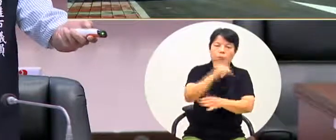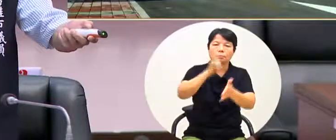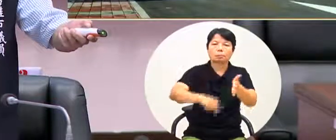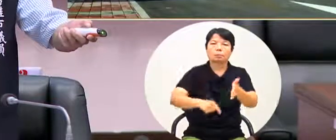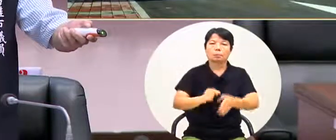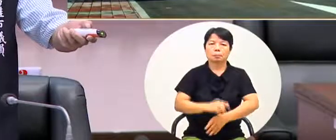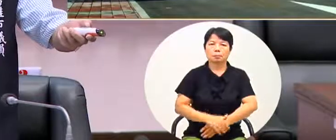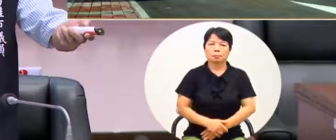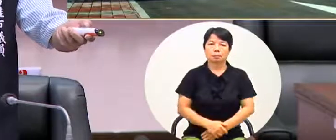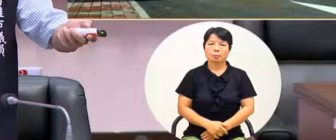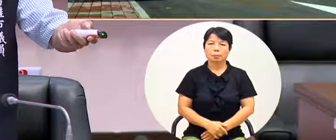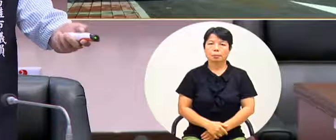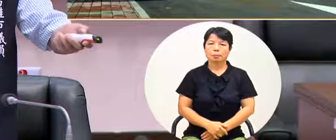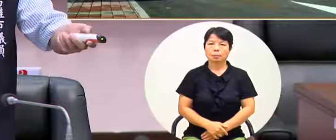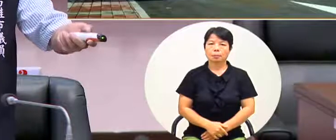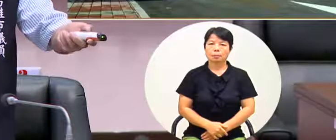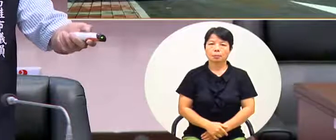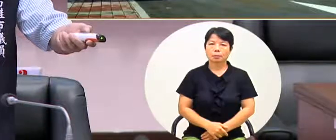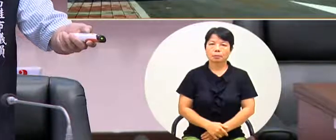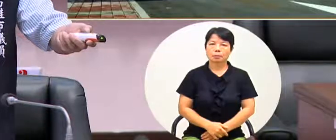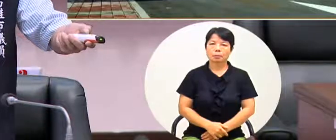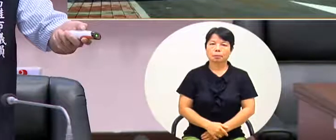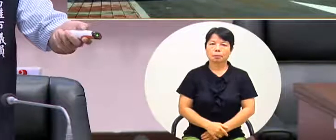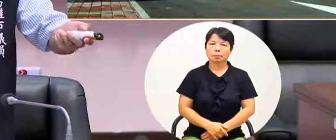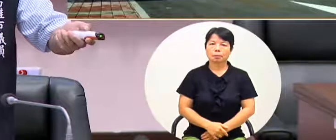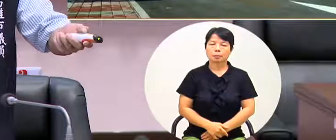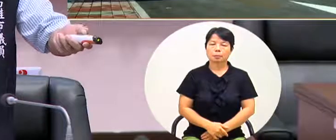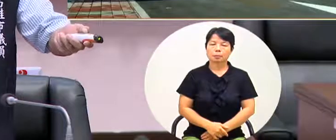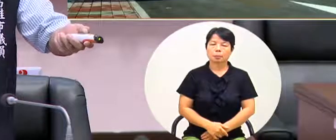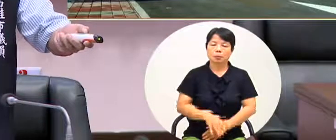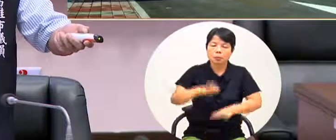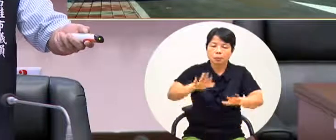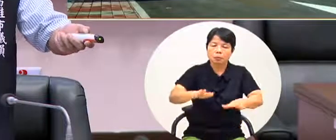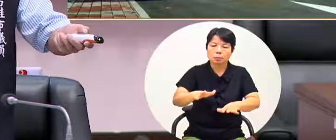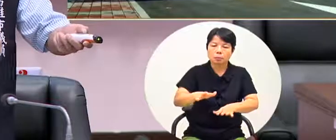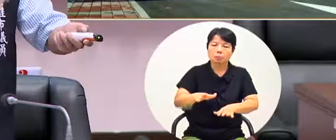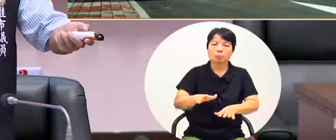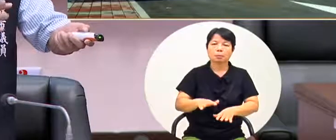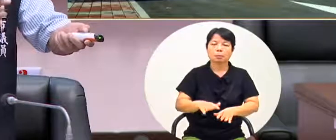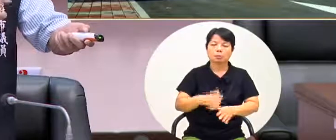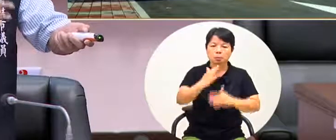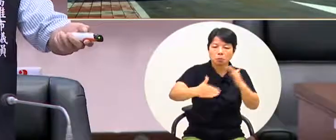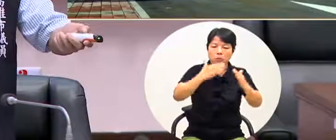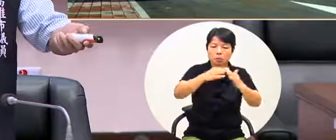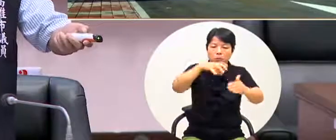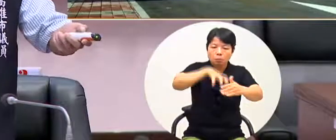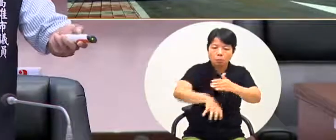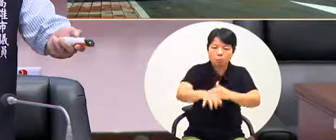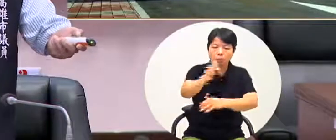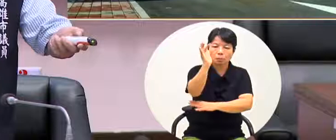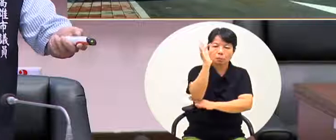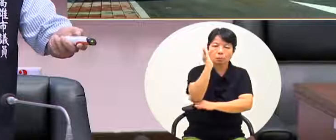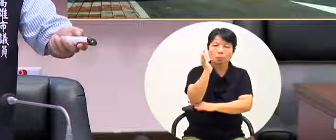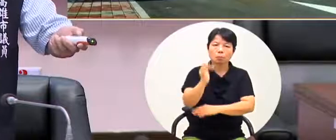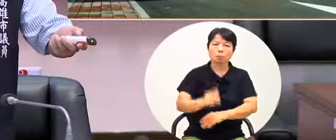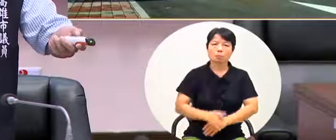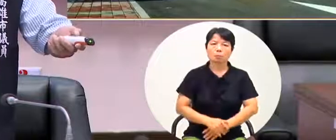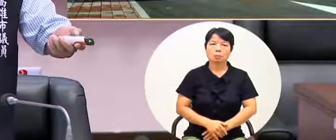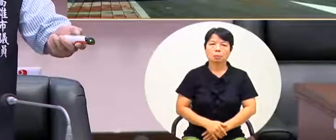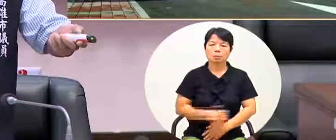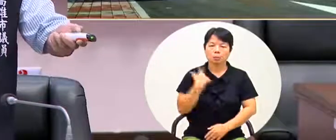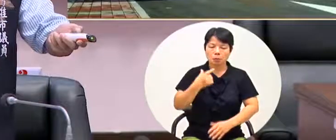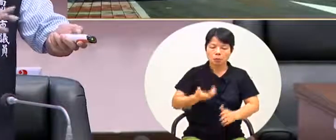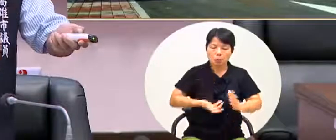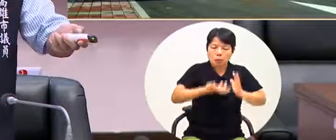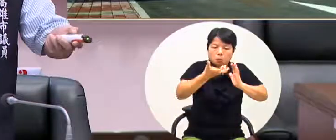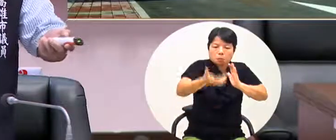是伊进现有的伫学校内底的树啊，搬过来，还是讲后壁佫